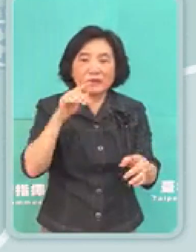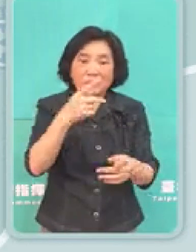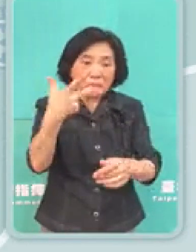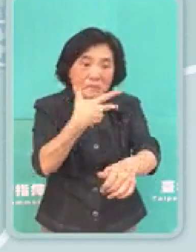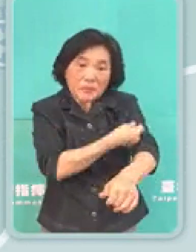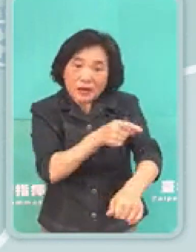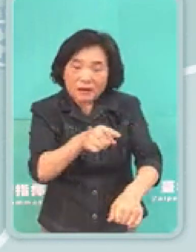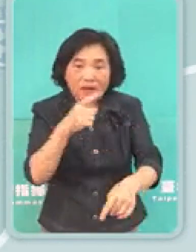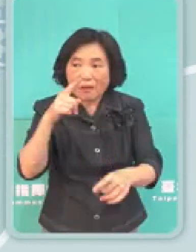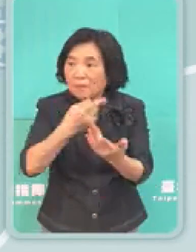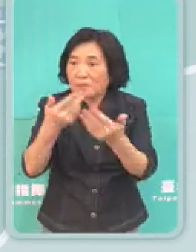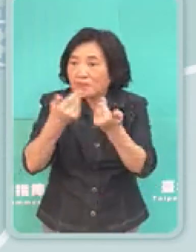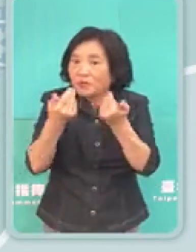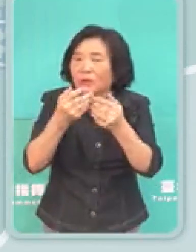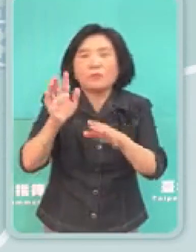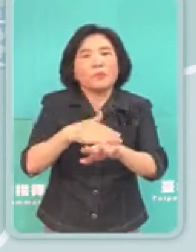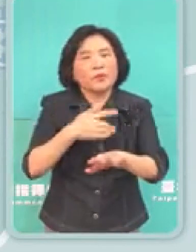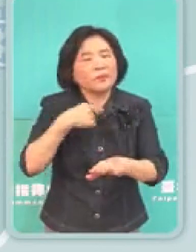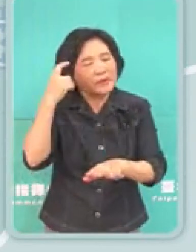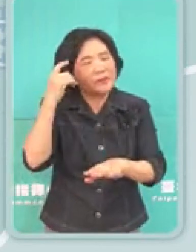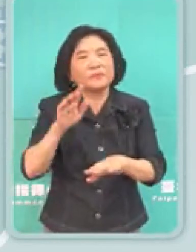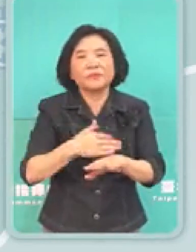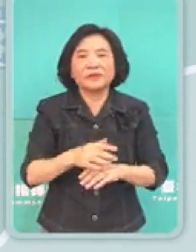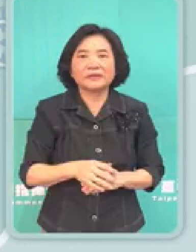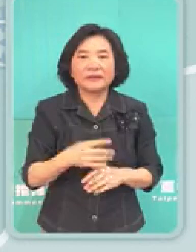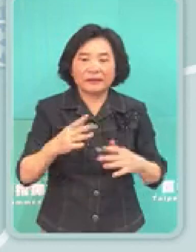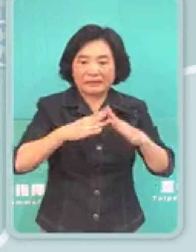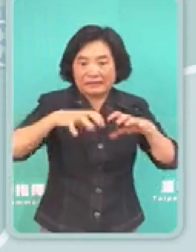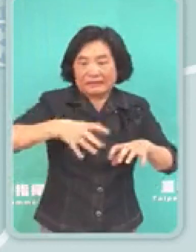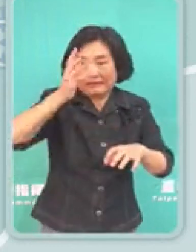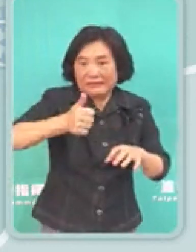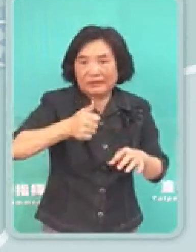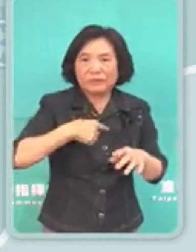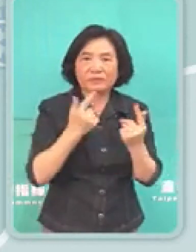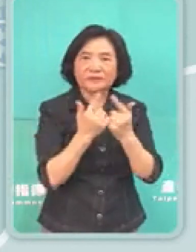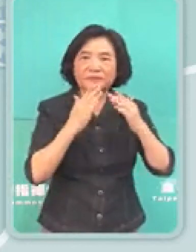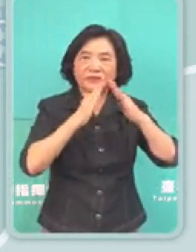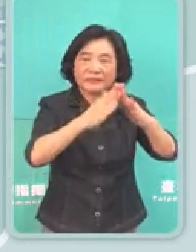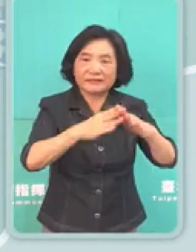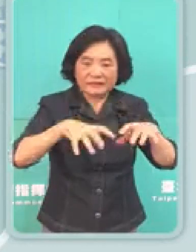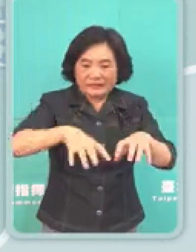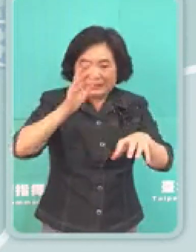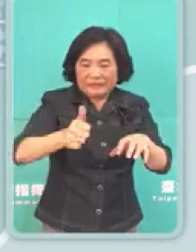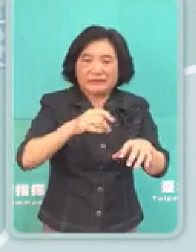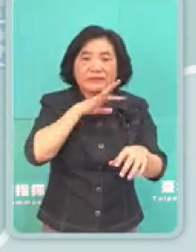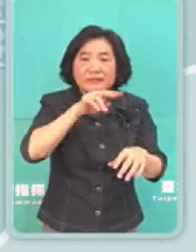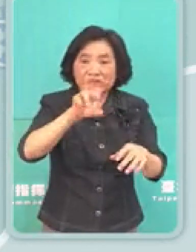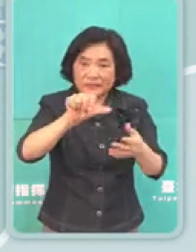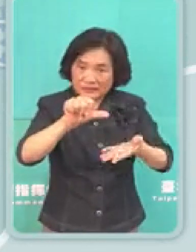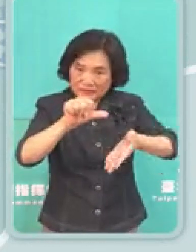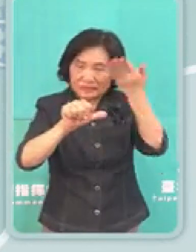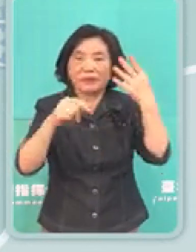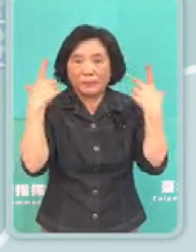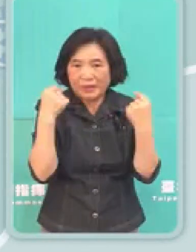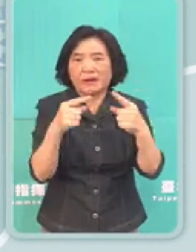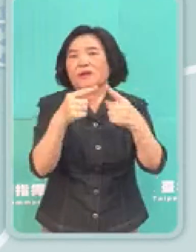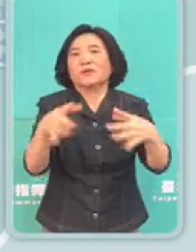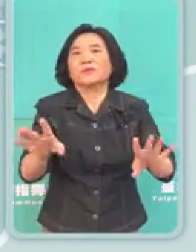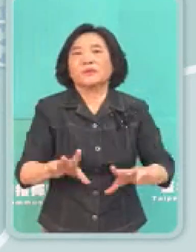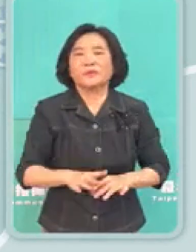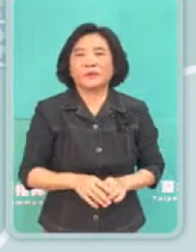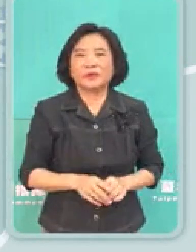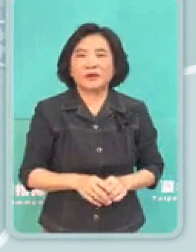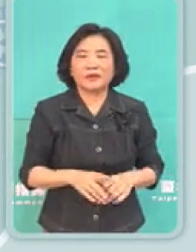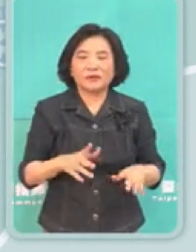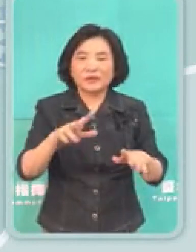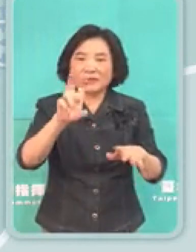的。在林长这个哈，不过我后来算一算，我们台北市的林长哦，75岁以上本来就很多了，所以这